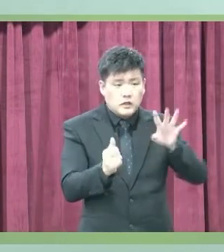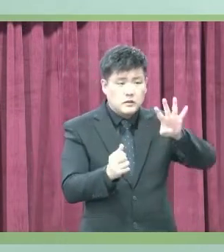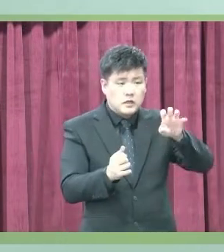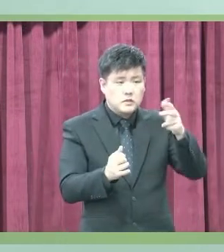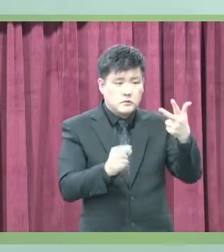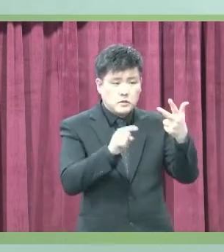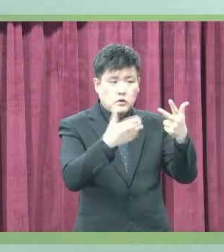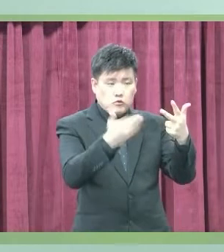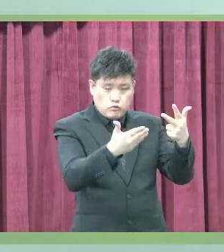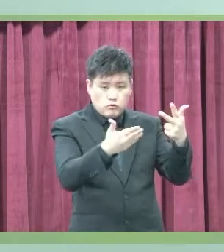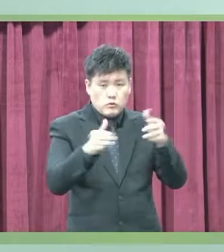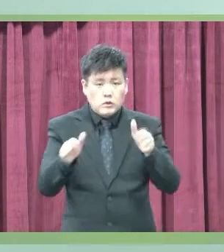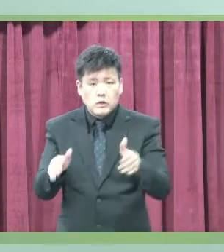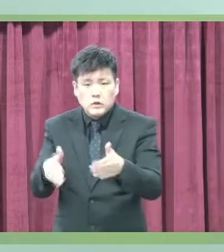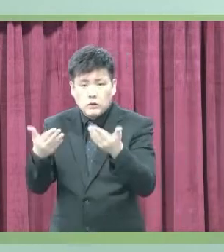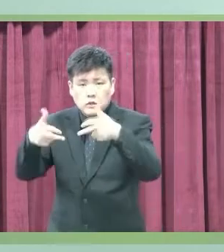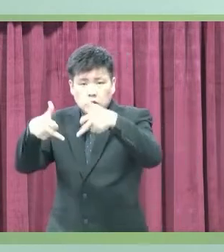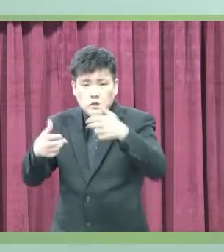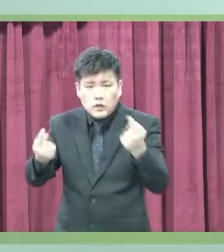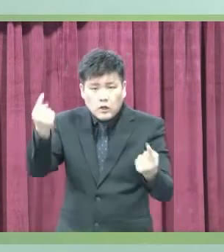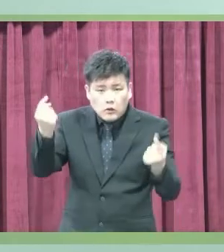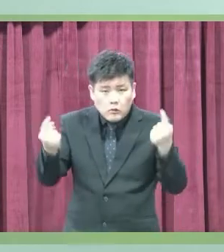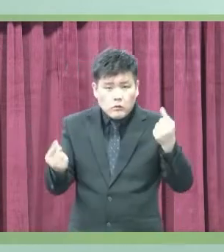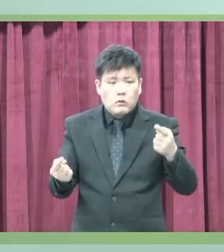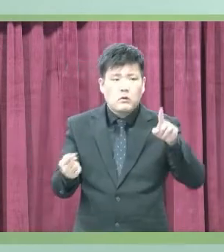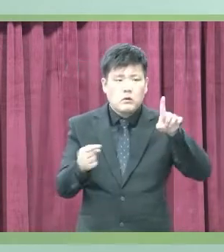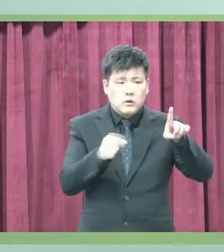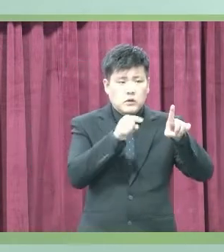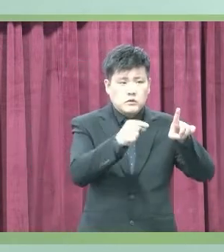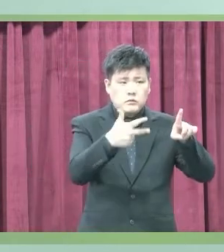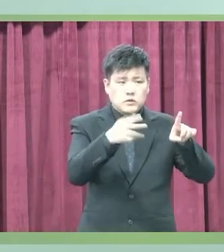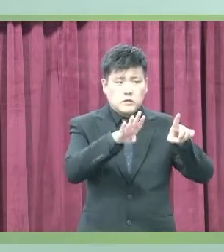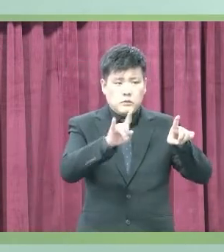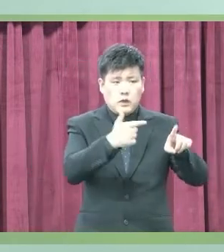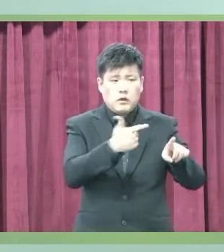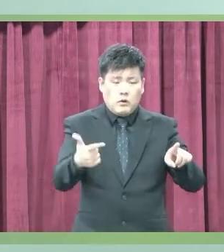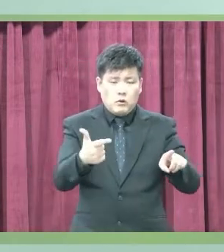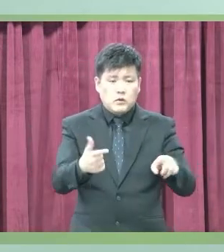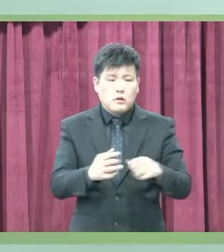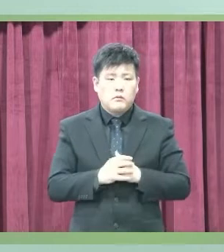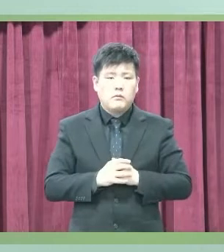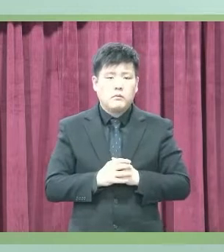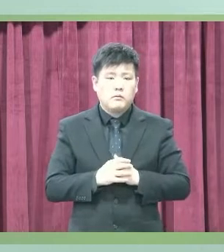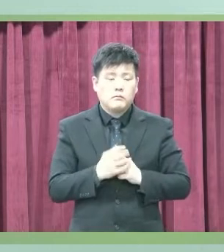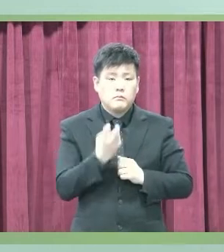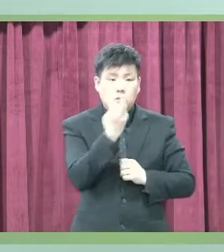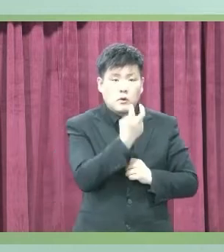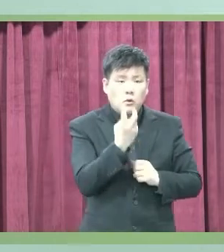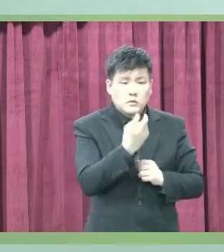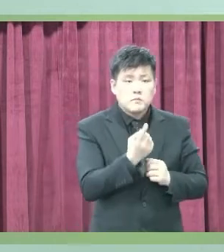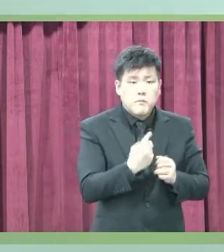47.9%로 심하지 않은 장애인보다 약 1.7배 높습니다. 또한 검진 수검률과의 차이도